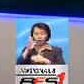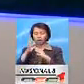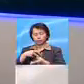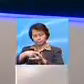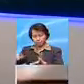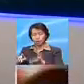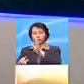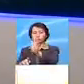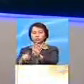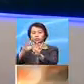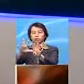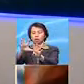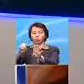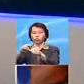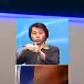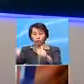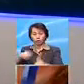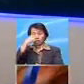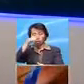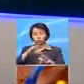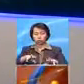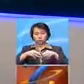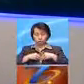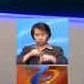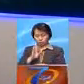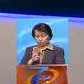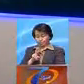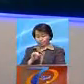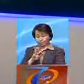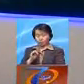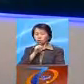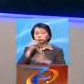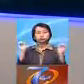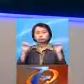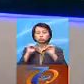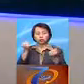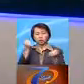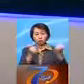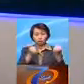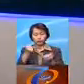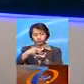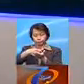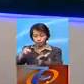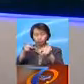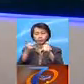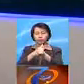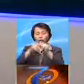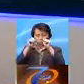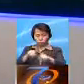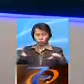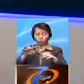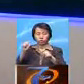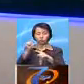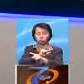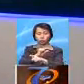mendapat RM450. Bagi penerima BRIM yang tidak memiliki kenderaan, bayaran pendahuluan boleh dibuat